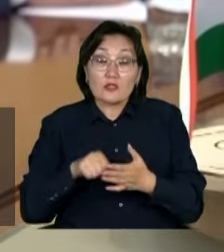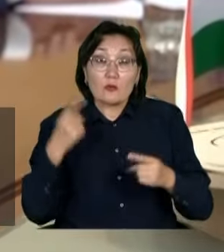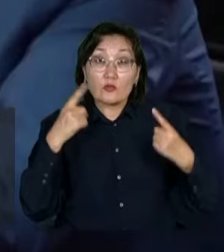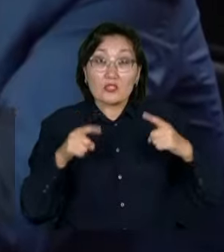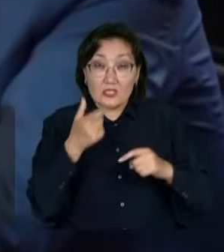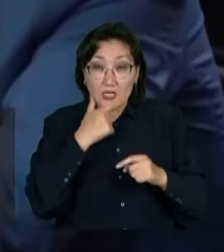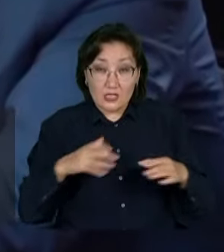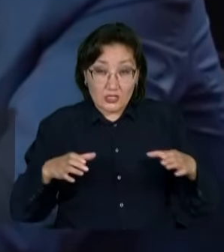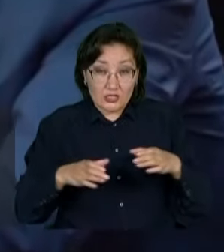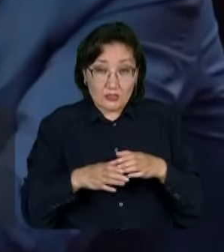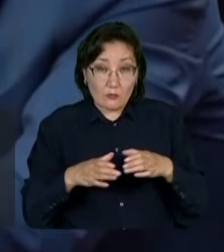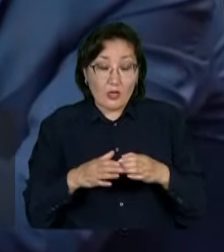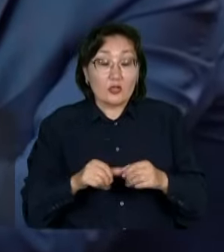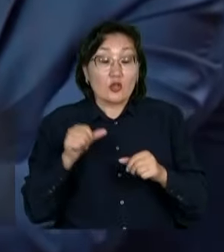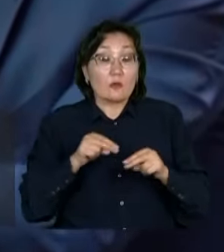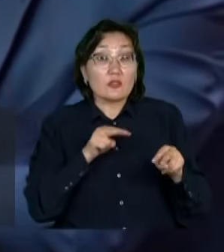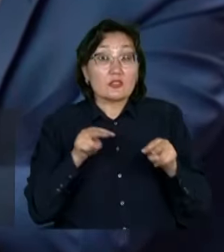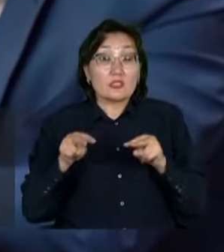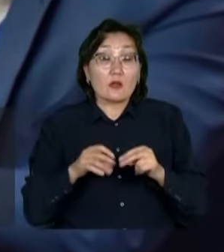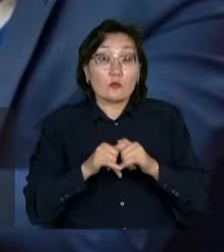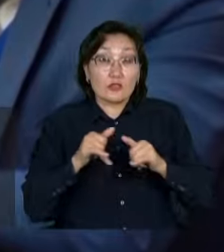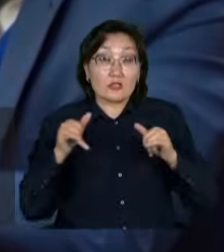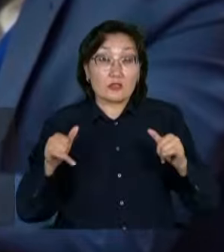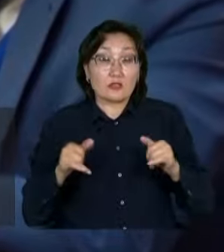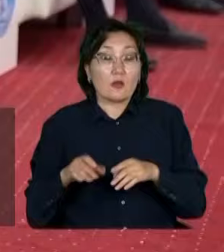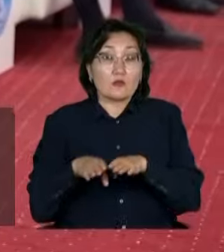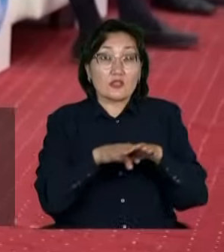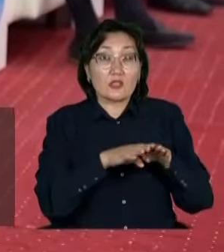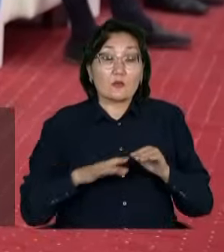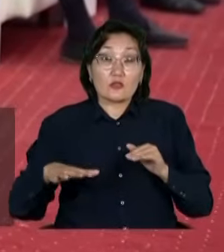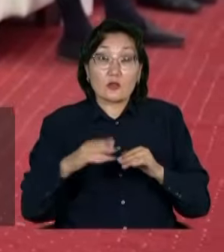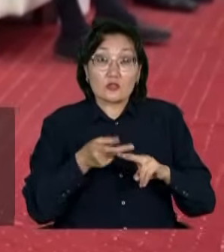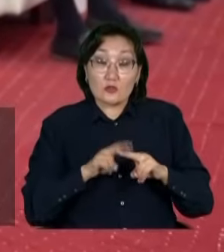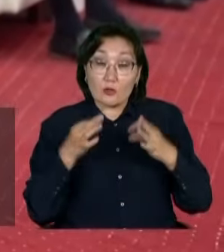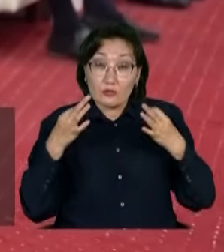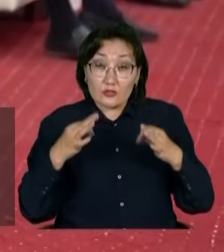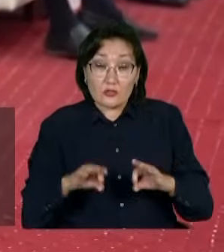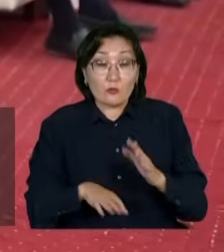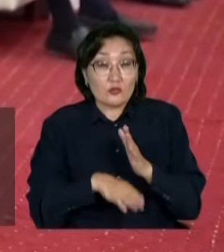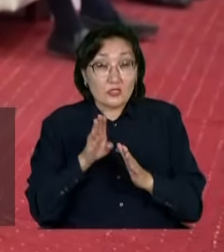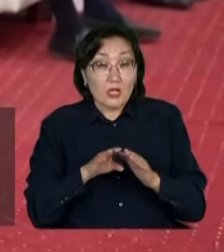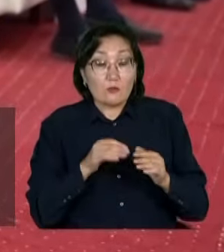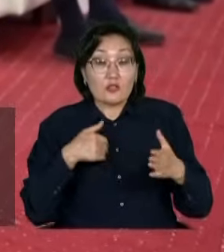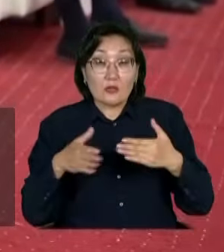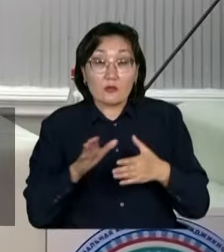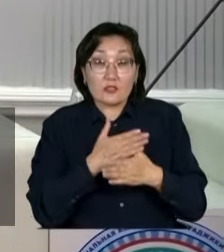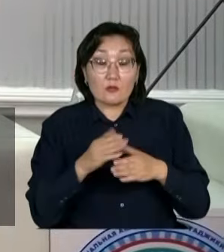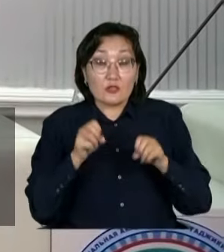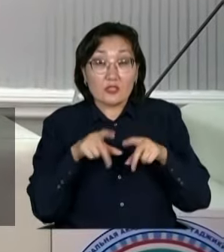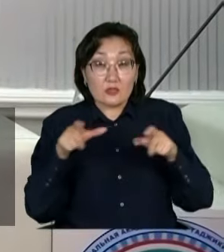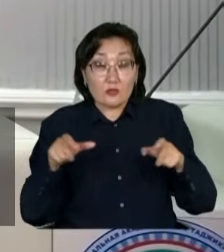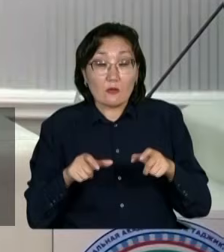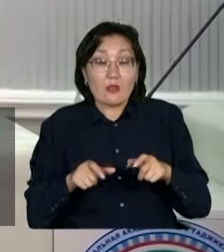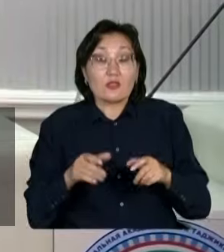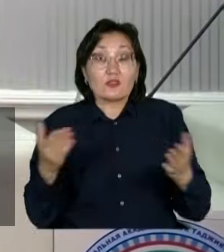творческой интеллигенции. На особом контроле развитие единой площадки, которая позволит улучшить контакты между экспертами и